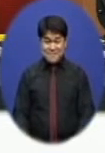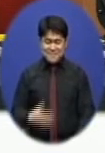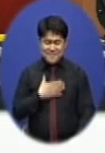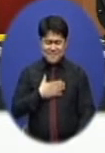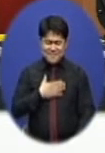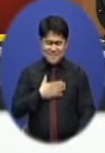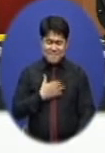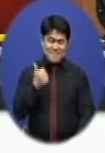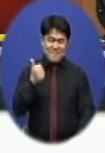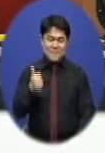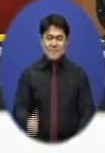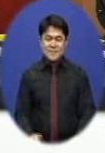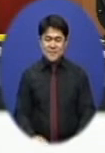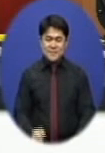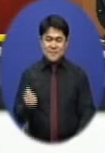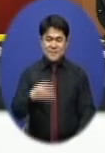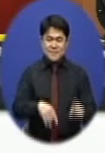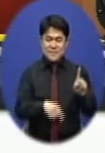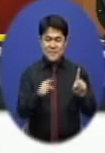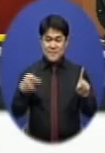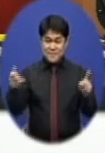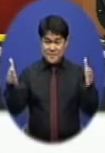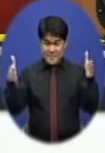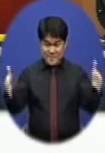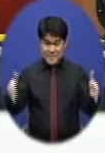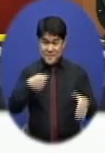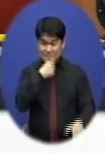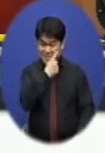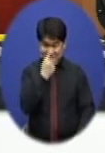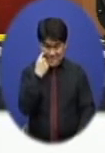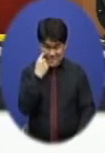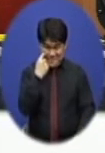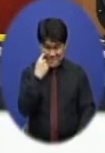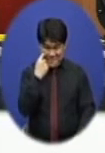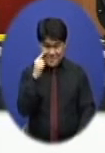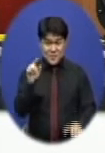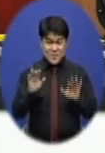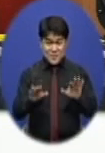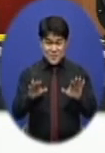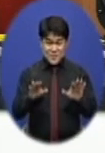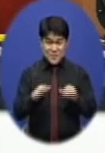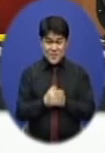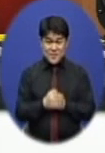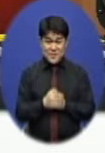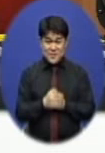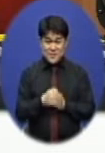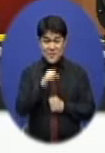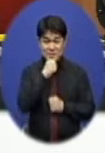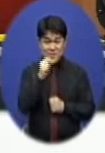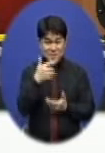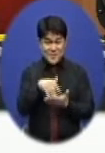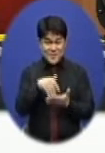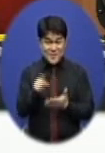깊은 노래들입니다. 네, 자, 1번부터 12번까지 점수 보겠습니다. 네, 자, 보여. 오늘의 점수